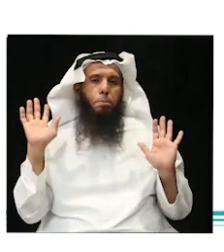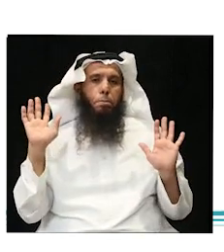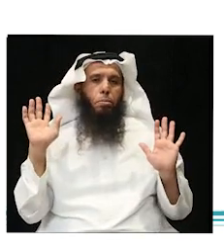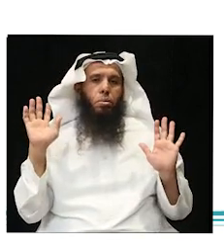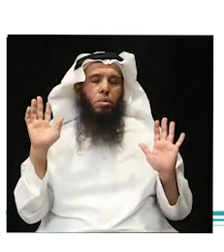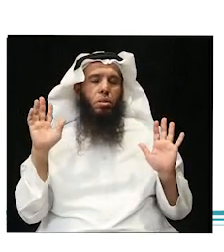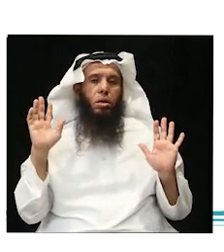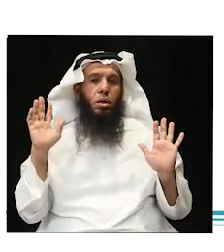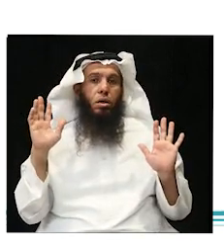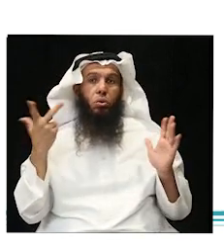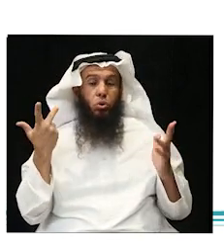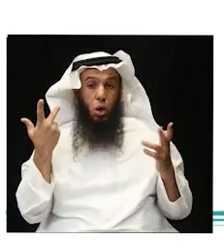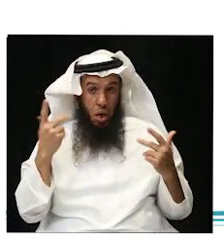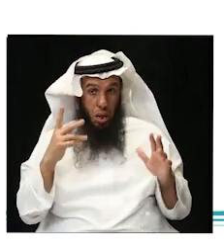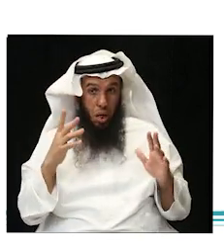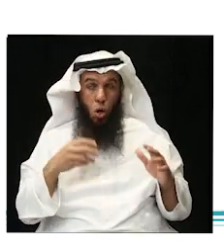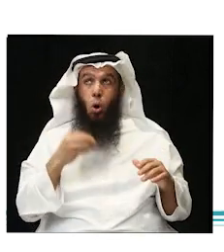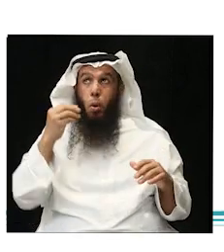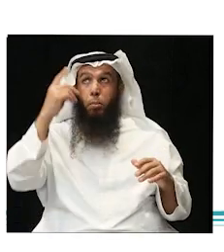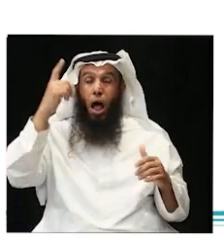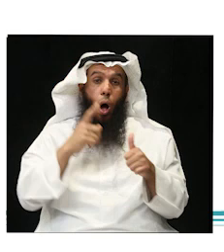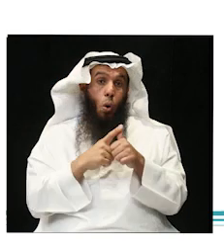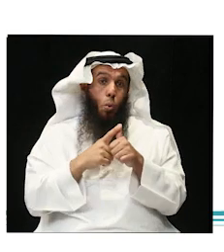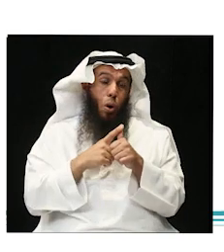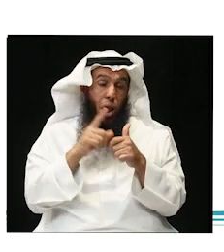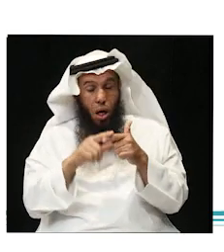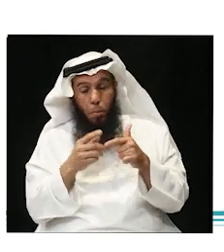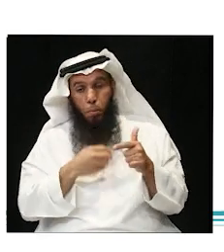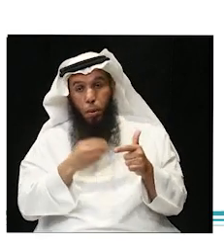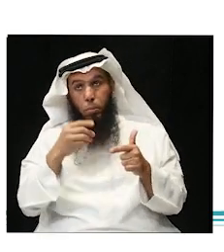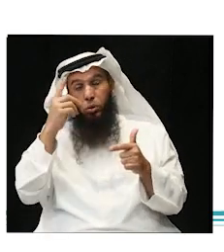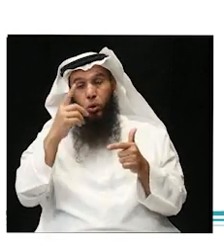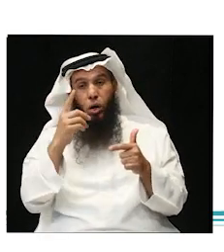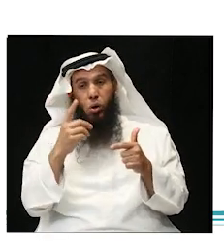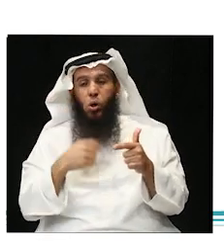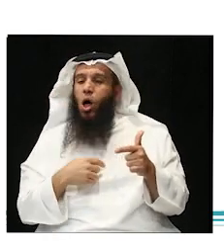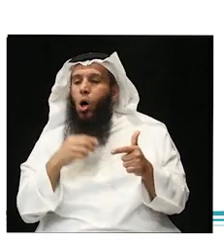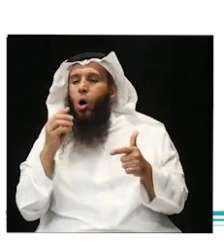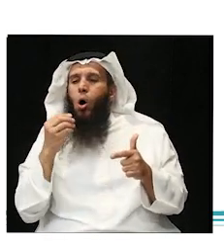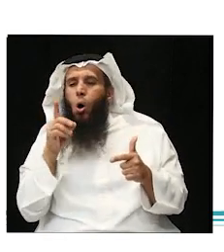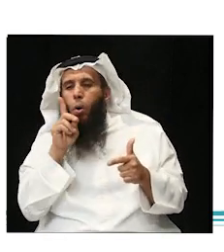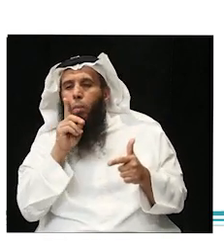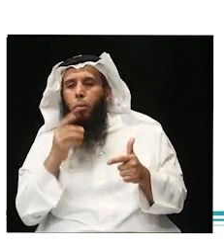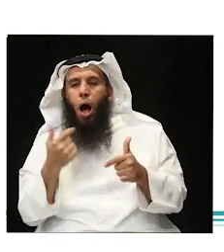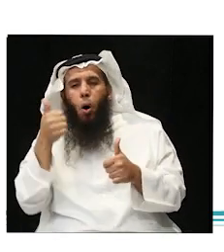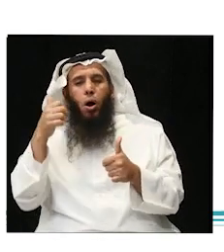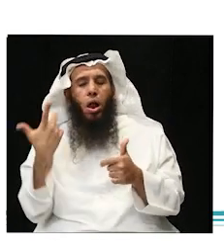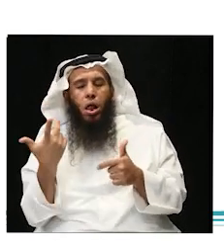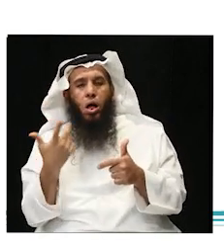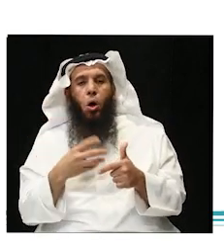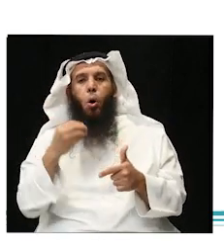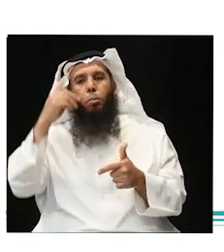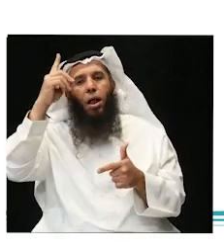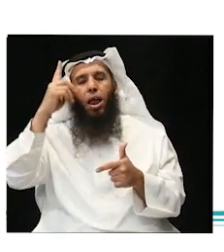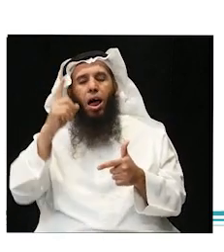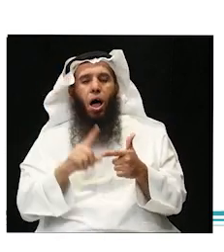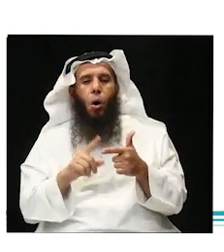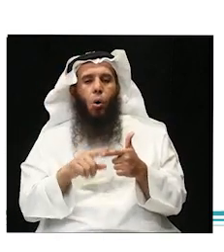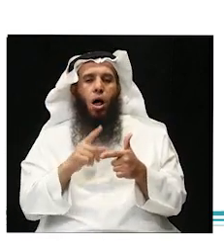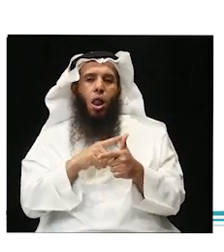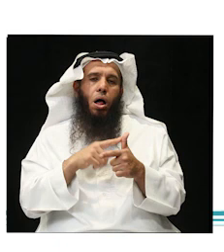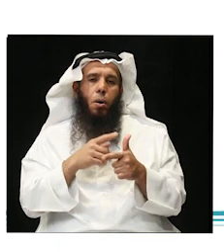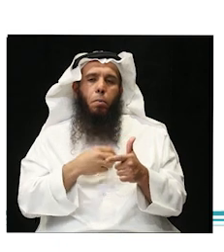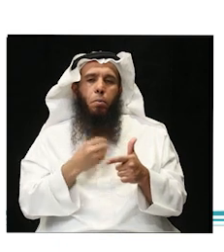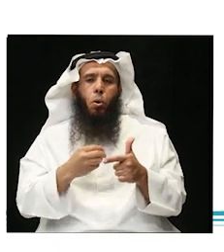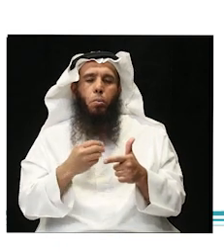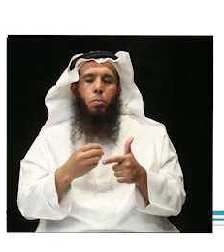الله سبحانه يحث على النظافة، تجد الإنسان هذا نظيف. الإسلام يحث على احترام الوالدين، تجد